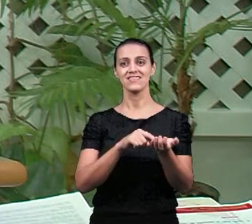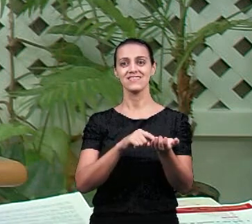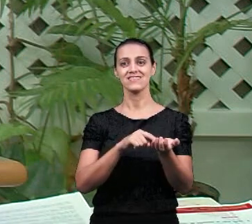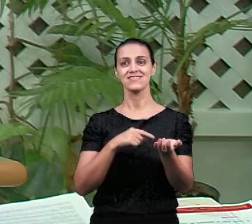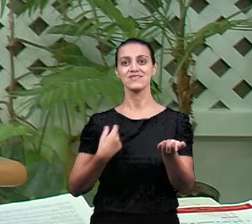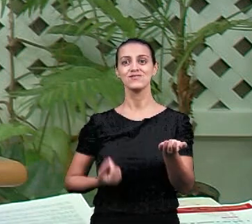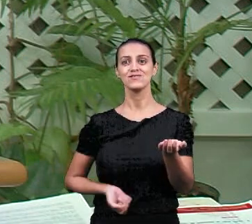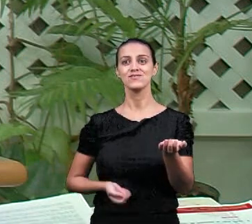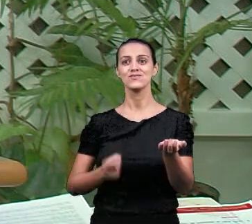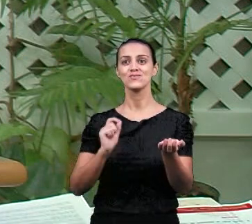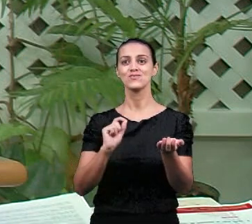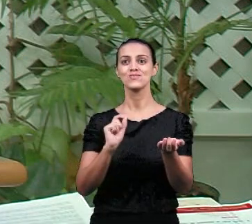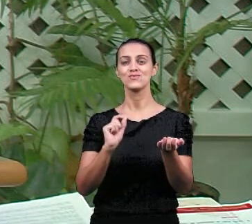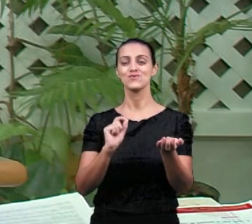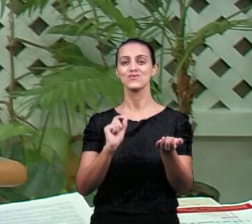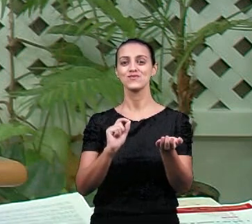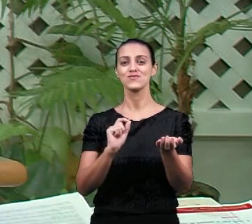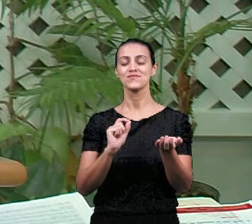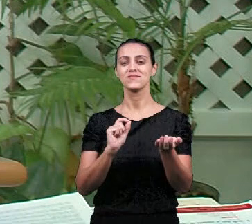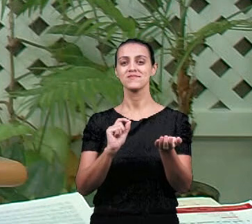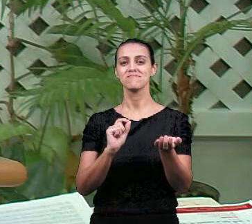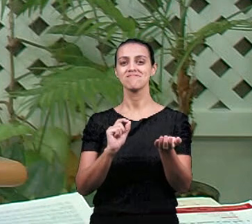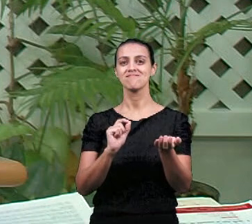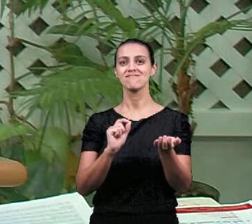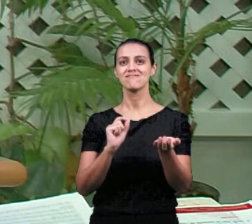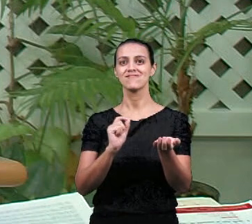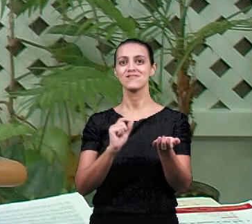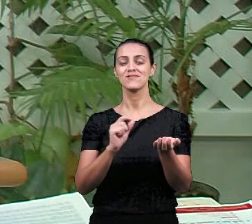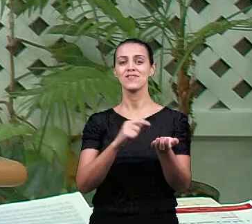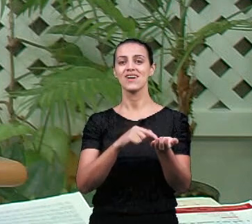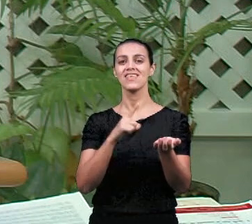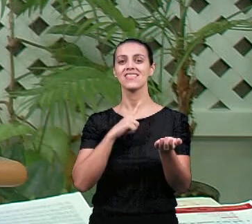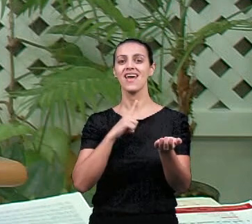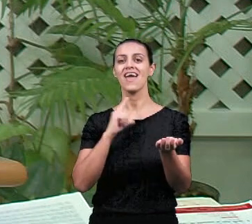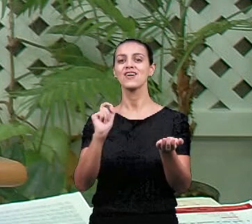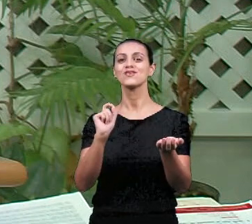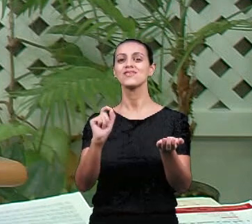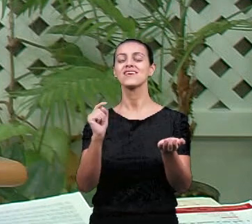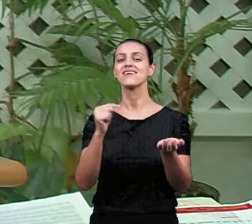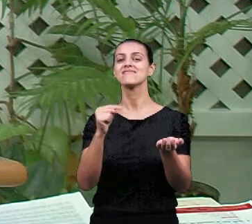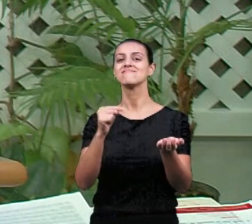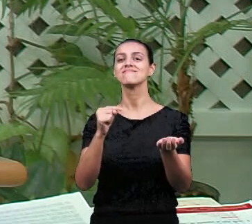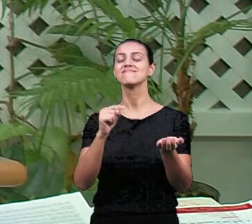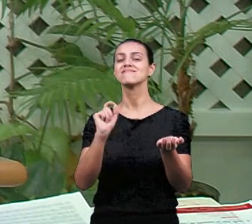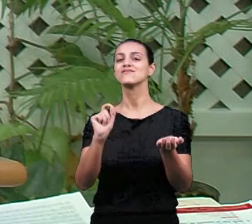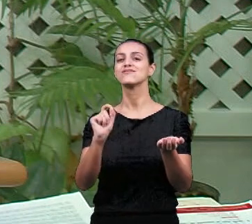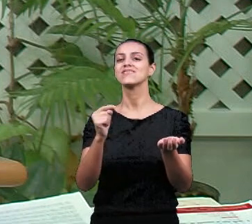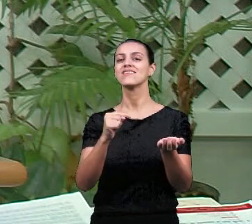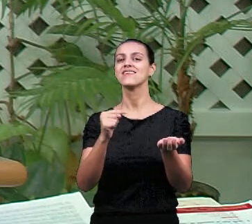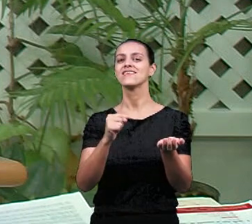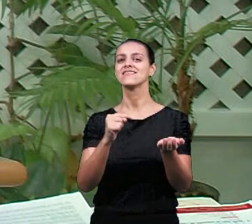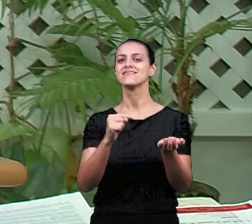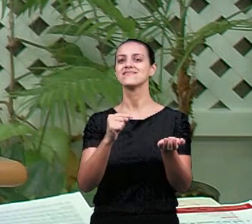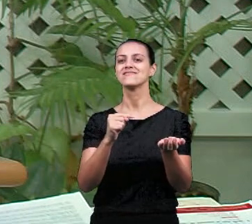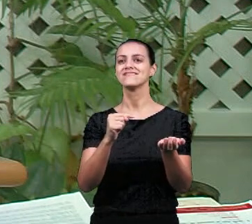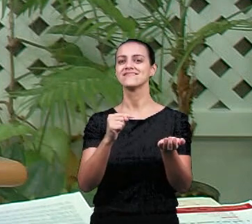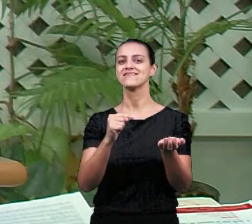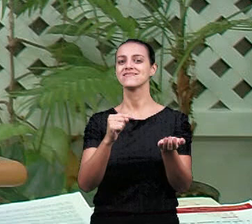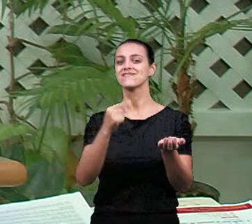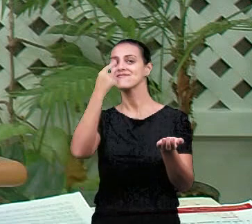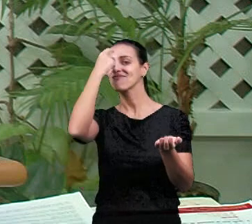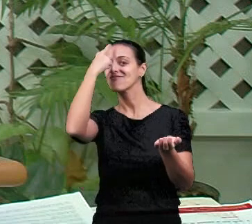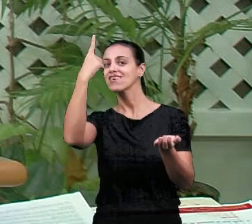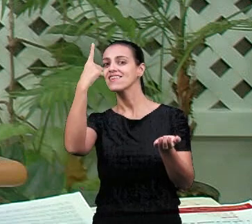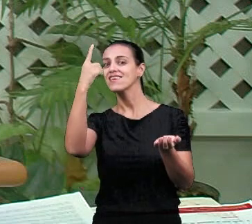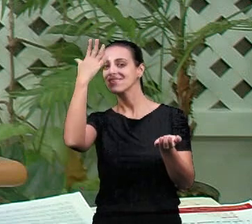ici. Regardez, je veux que vous dites qu'est-ce que je porte dans la main ici.